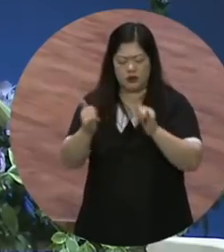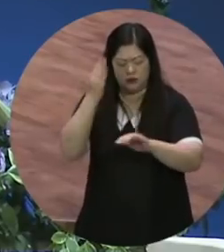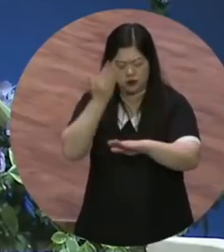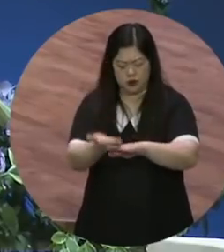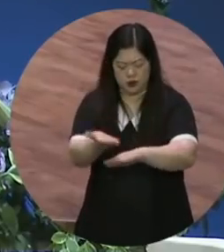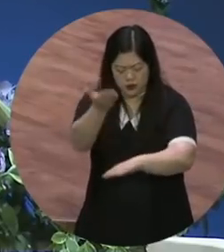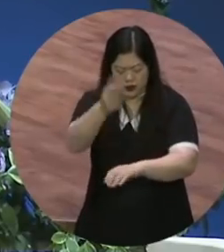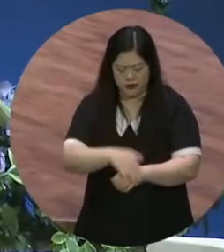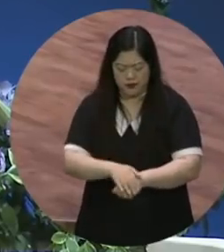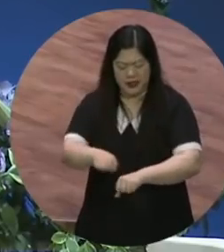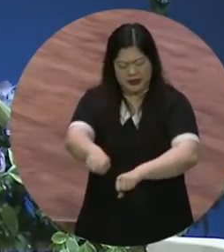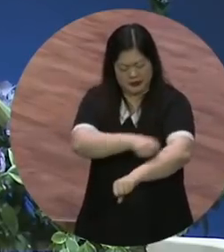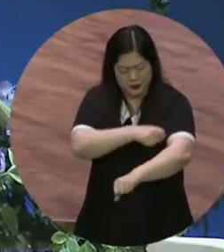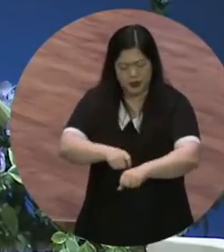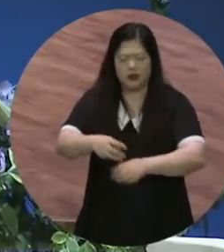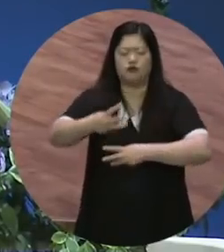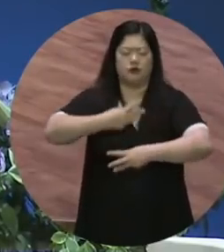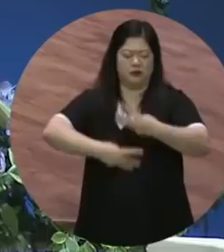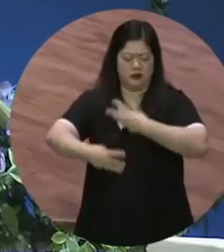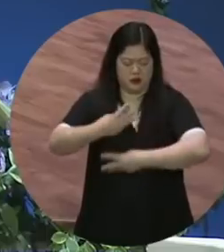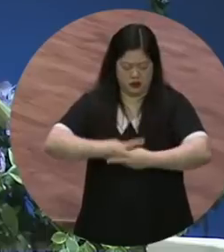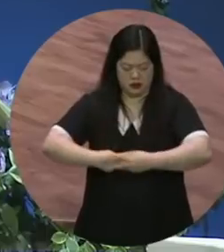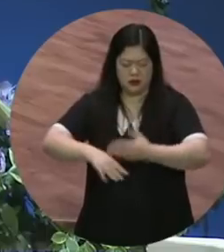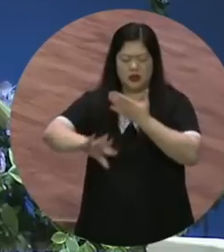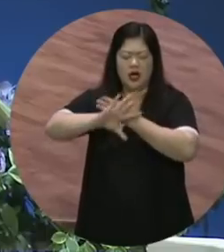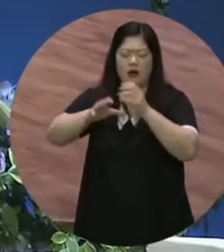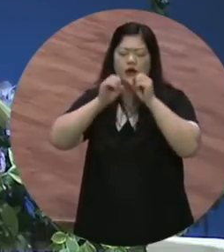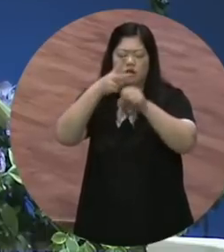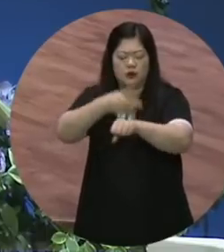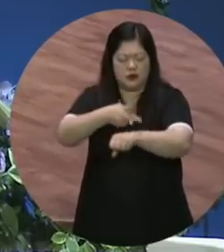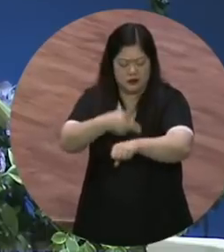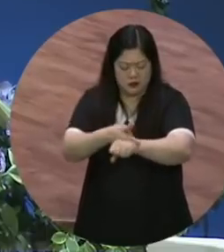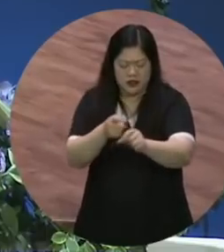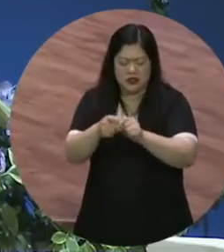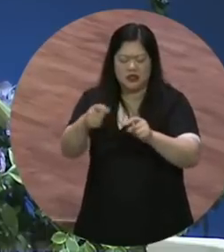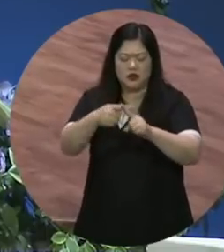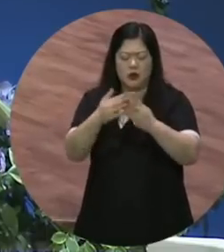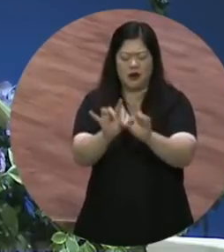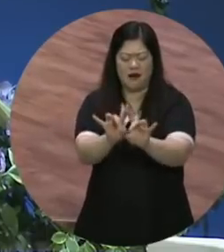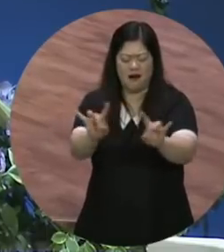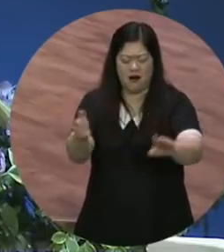특별히 우리 렘넌트들과 해외 선교사님과 지교당